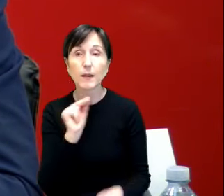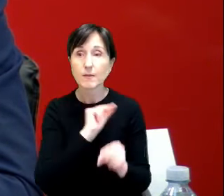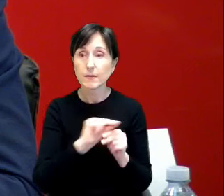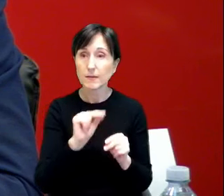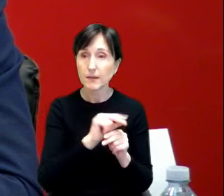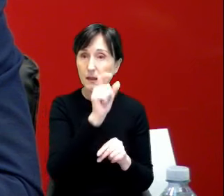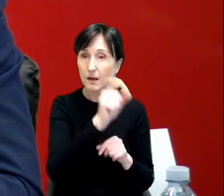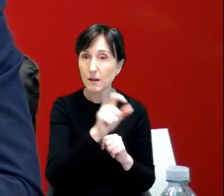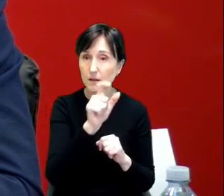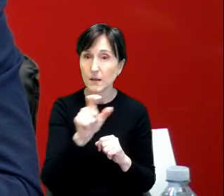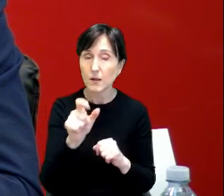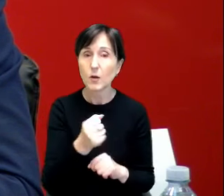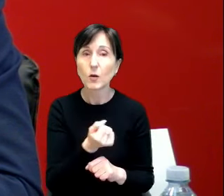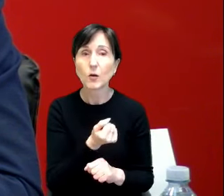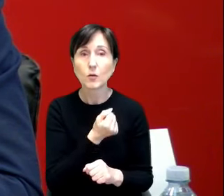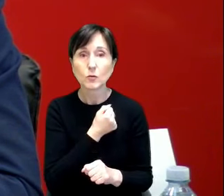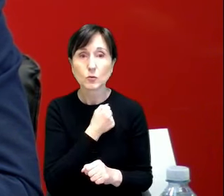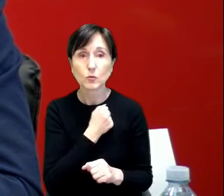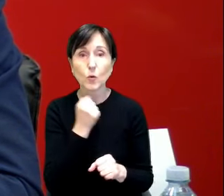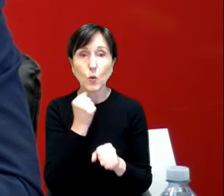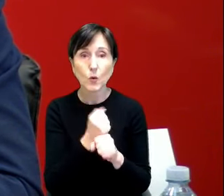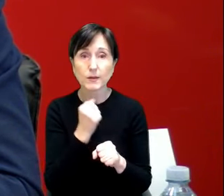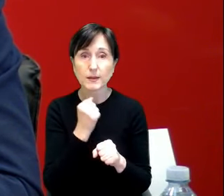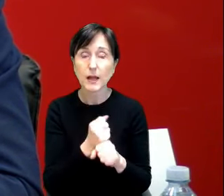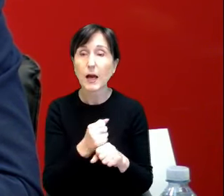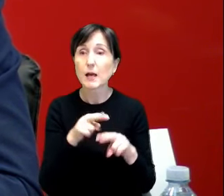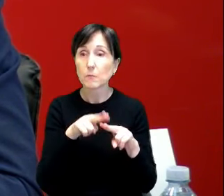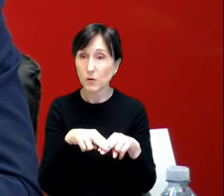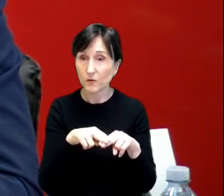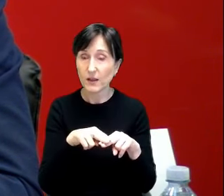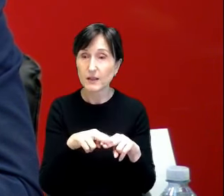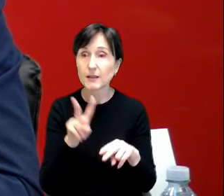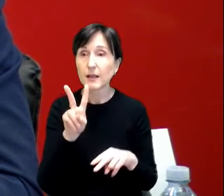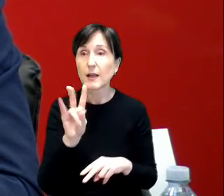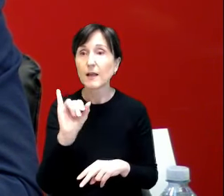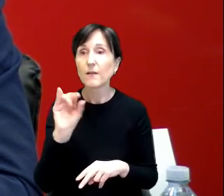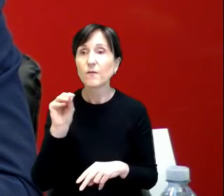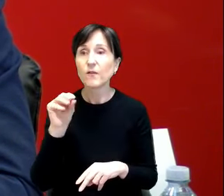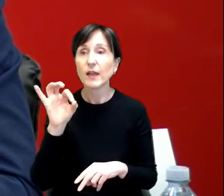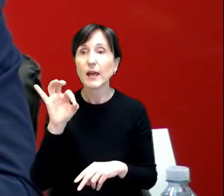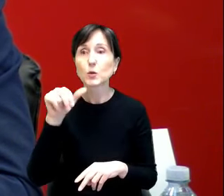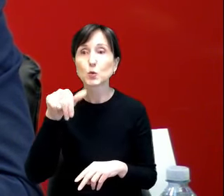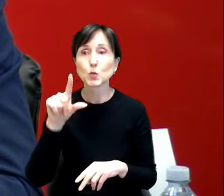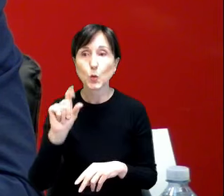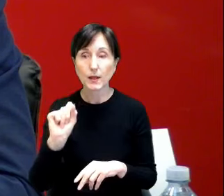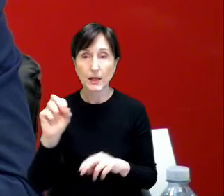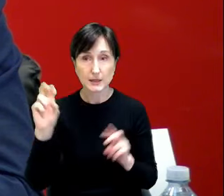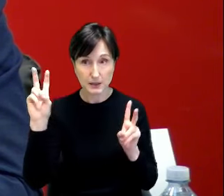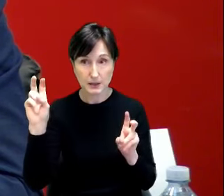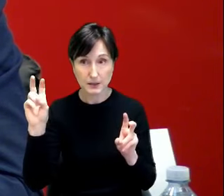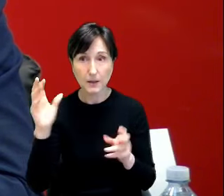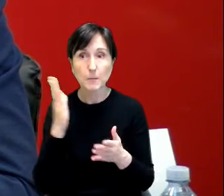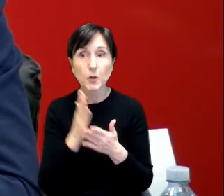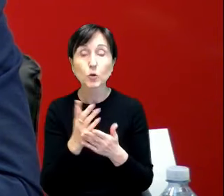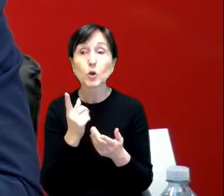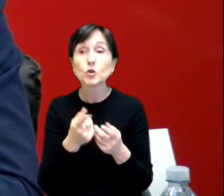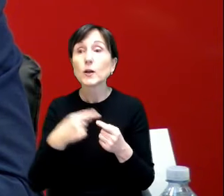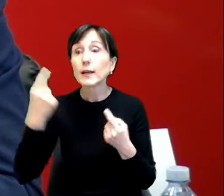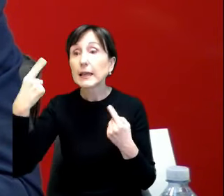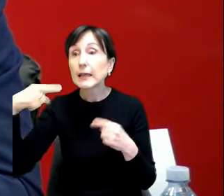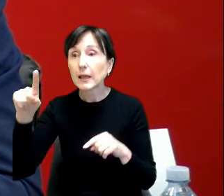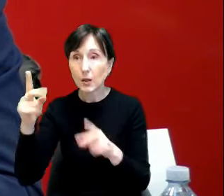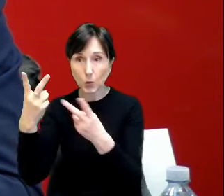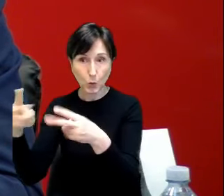turi turi darbo vietą viesule bet šalia turi ir klubus kurie įkurti